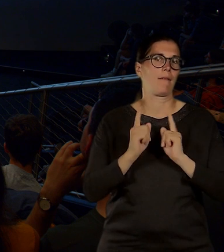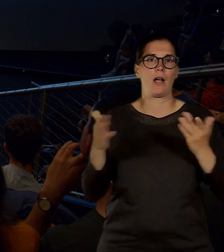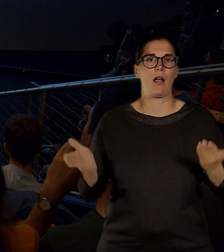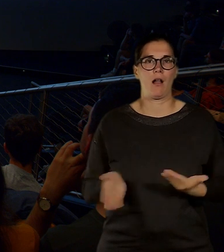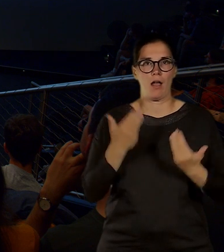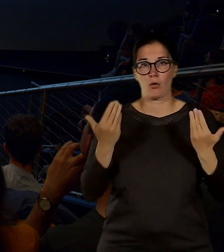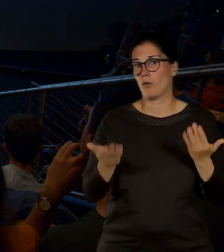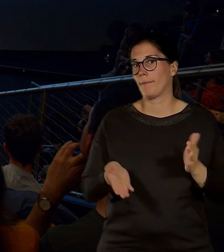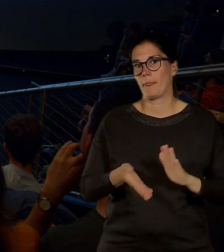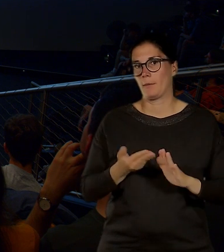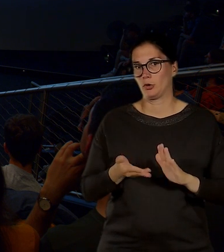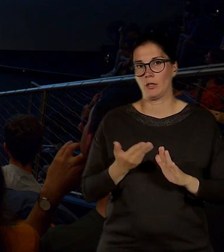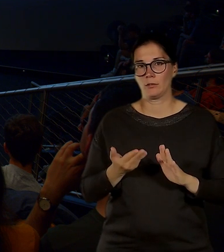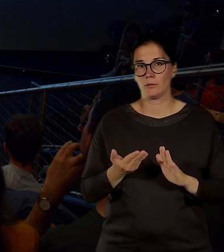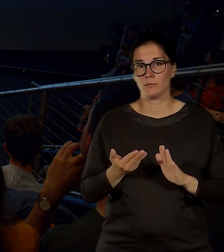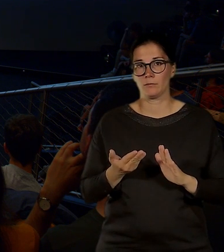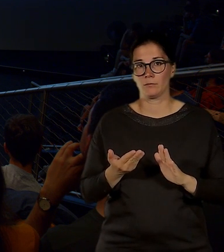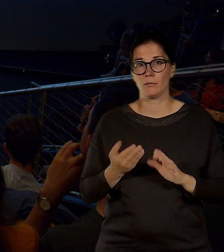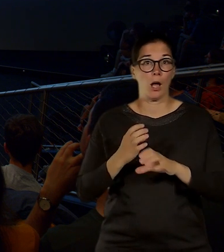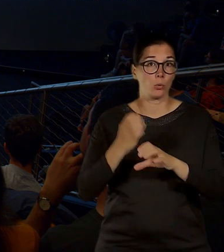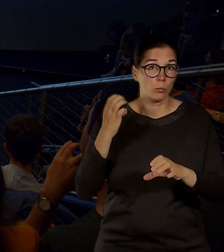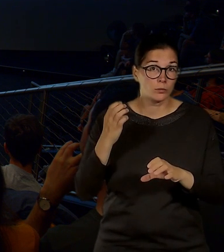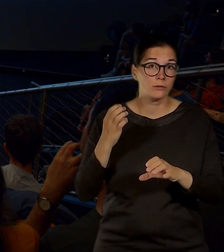to veřejná doprava,